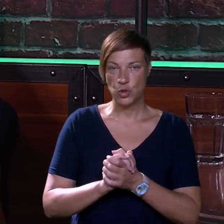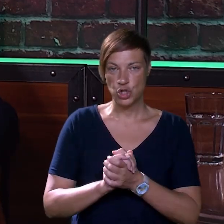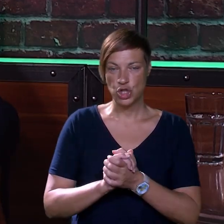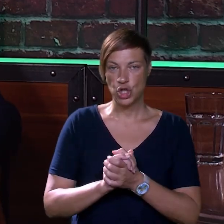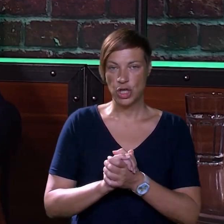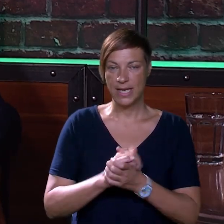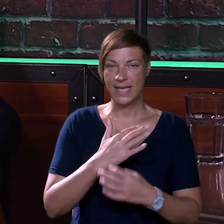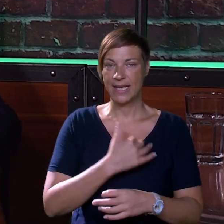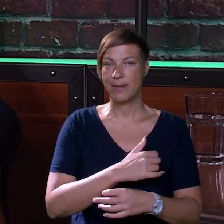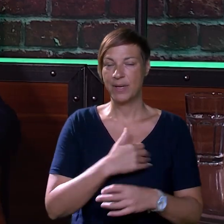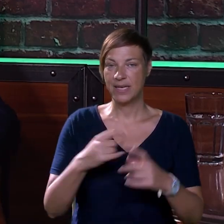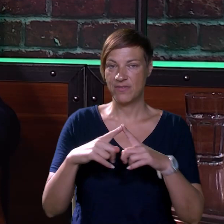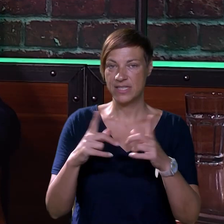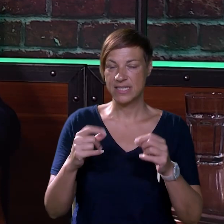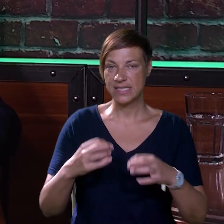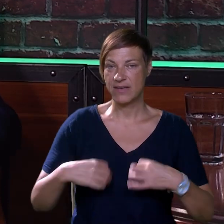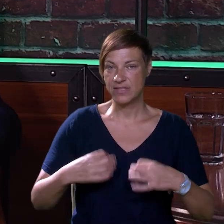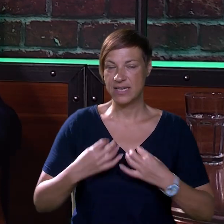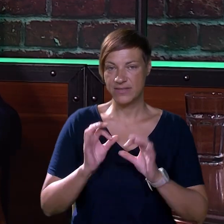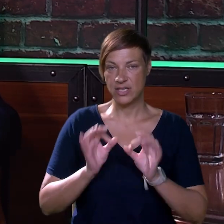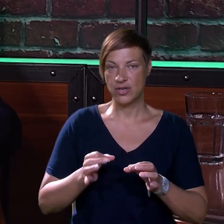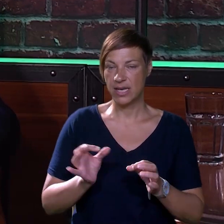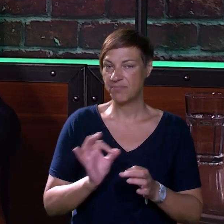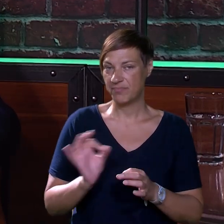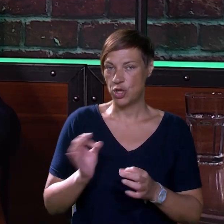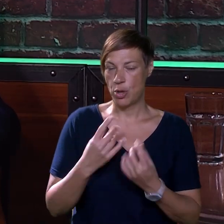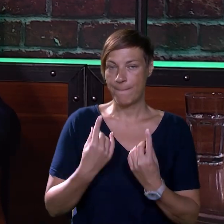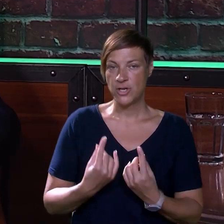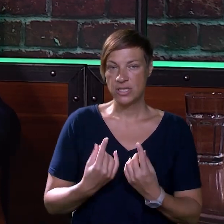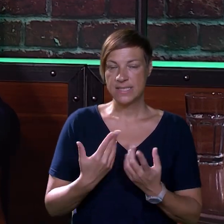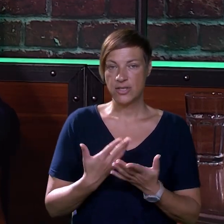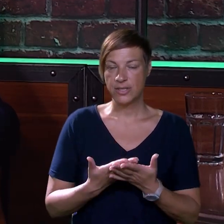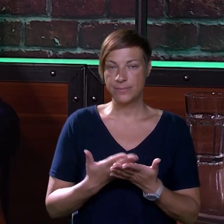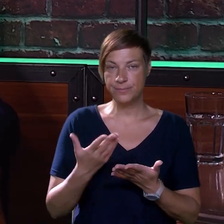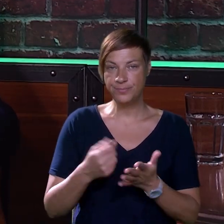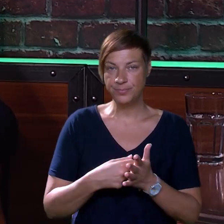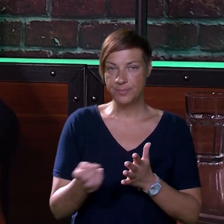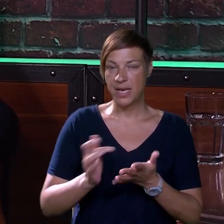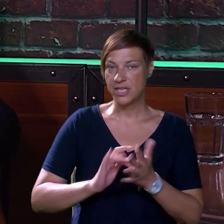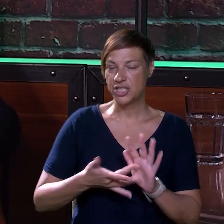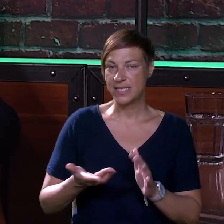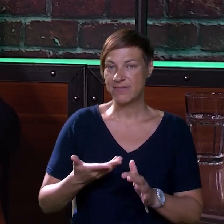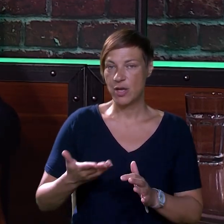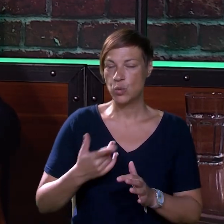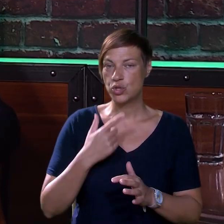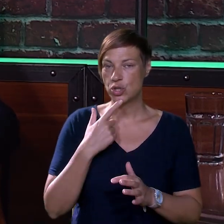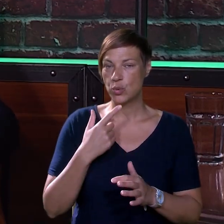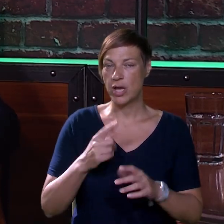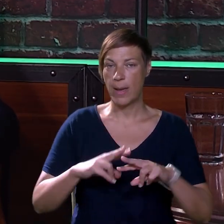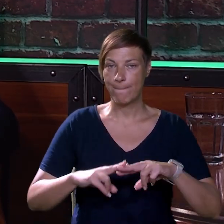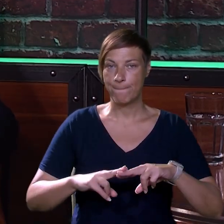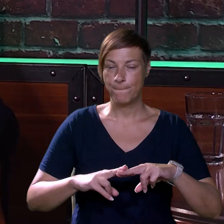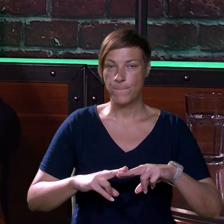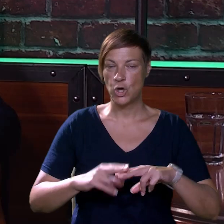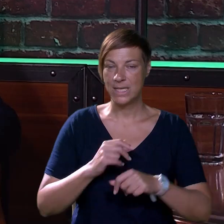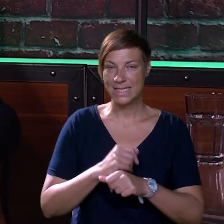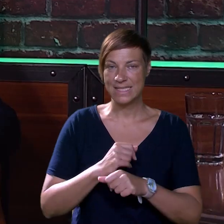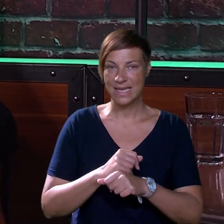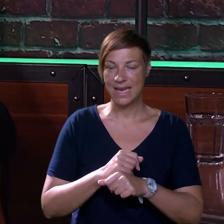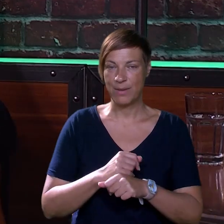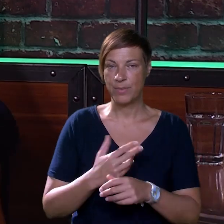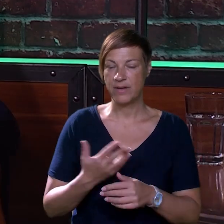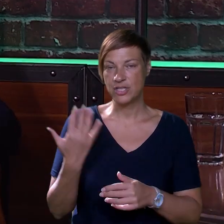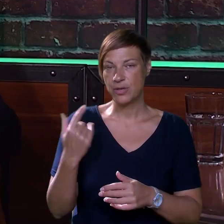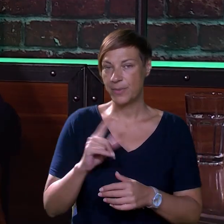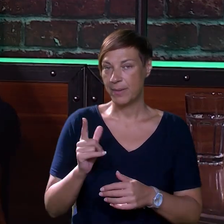kolegama, Hrvatski zavod za zdravstveno osiguranje jako dobro stoji, plaća sve usluge koje bolnice naprave.